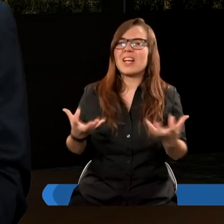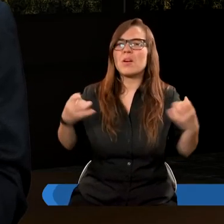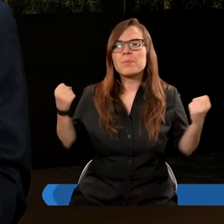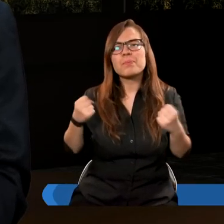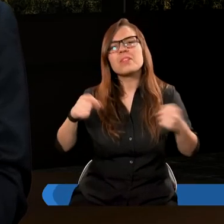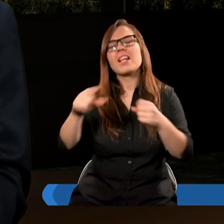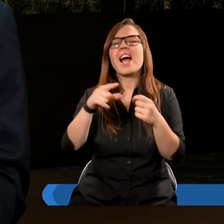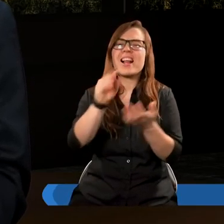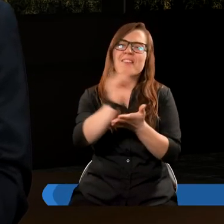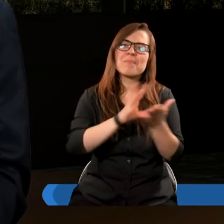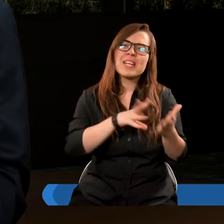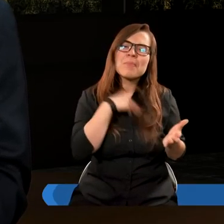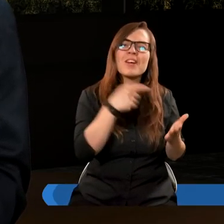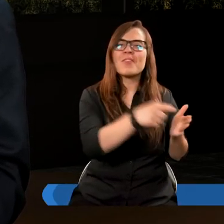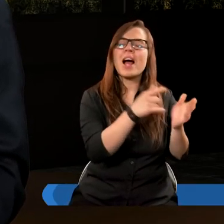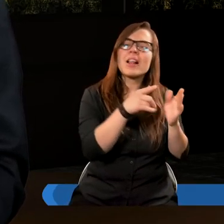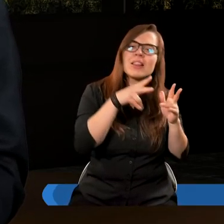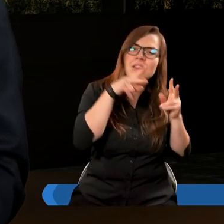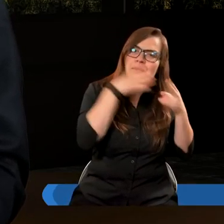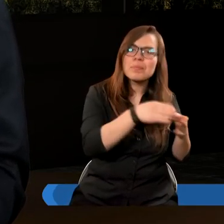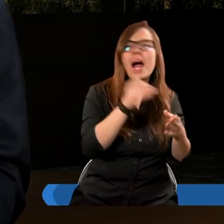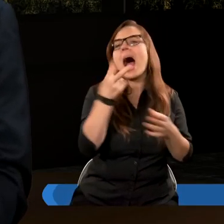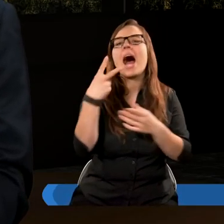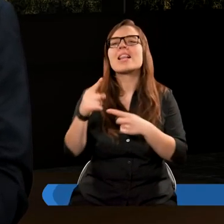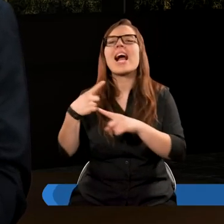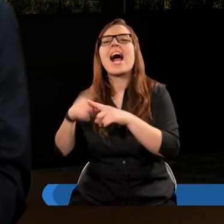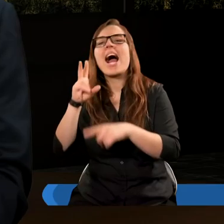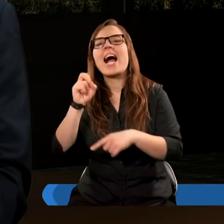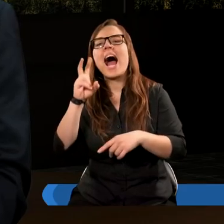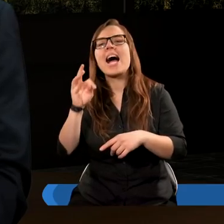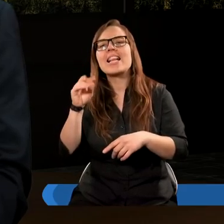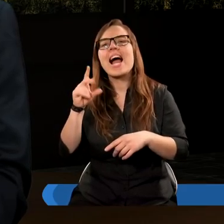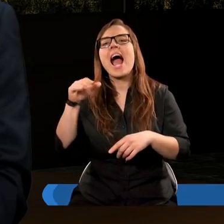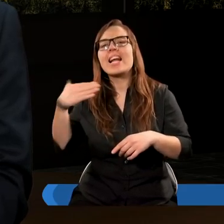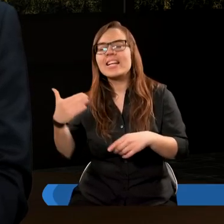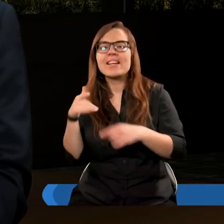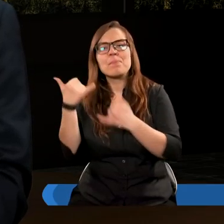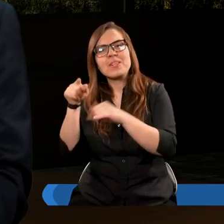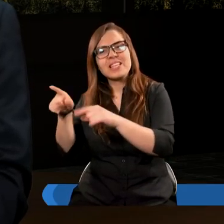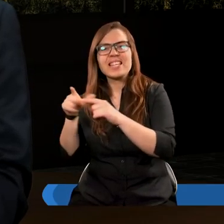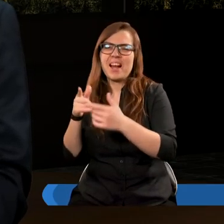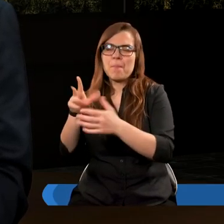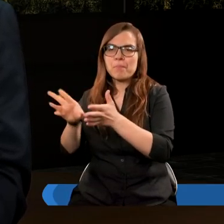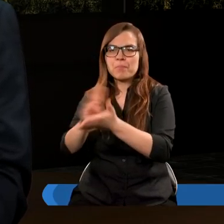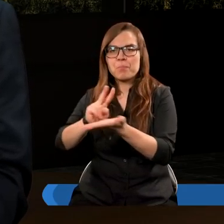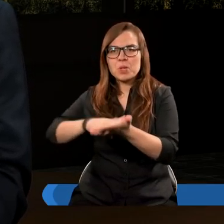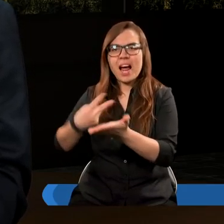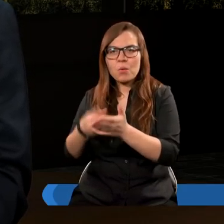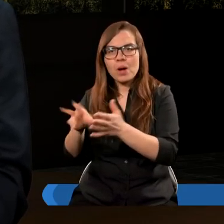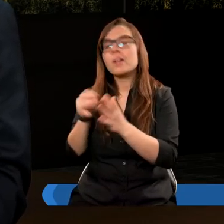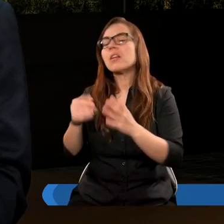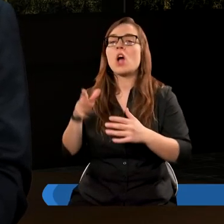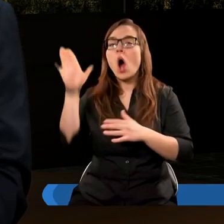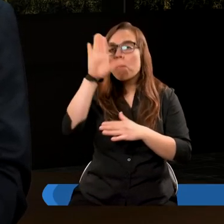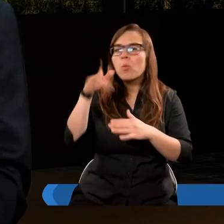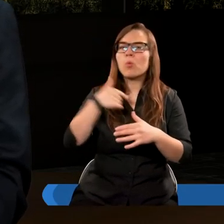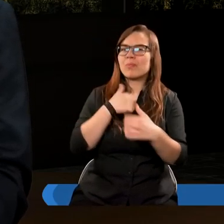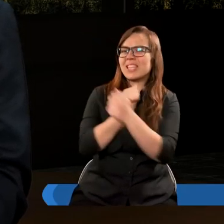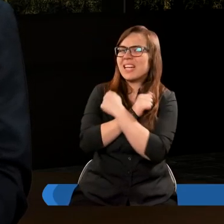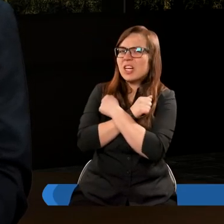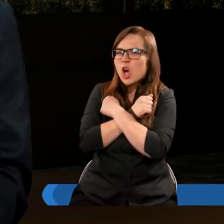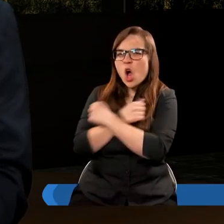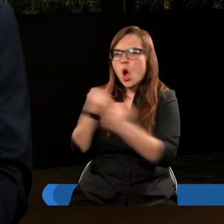inne niż te z katechizmu, wiele prorocz nawet znałem, a dopiero później odkryłem, że Bóg Ojciec mnie tak bardzo kocha, a więc to kiedyś